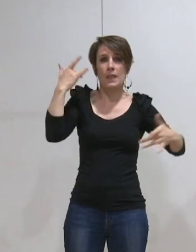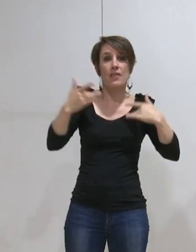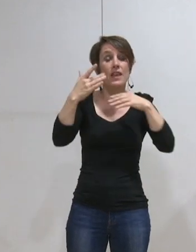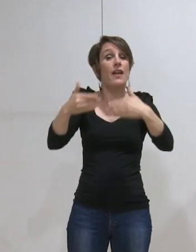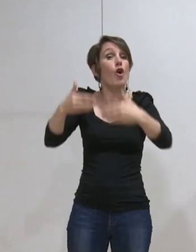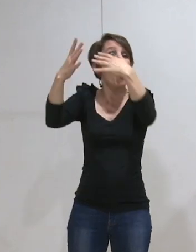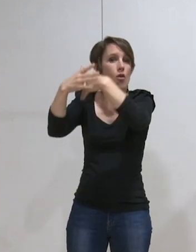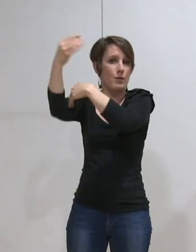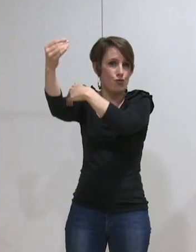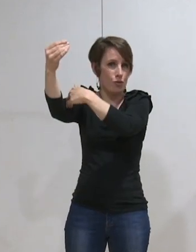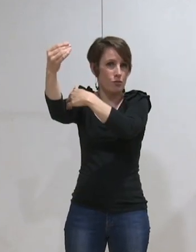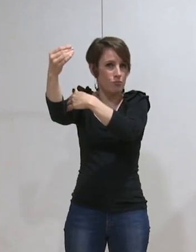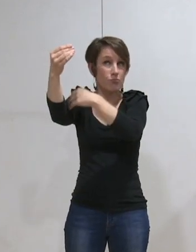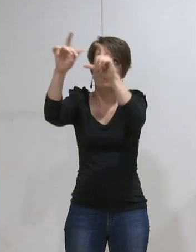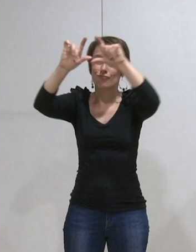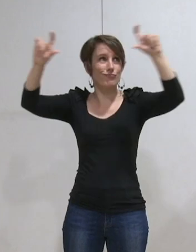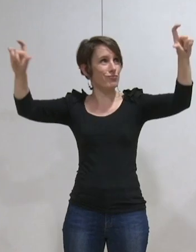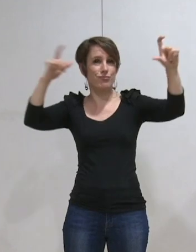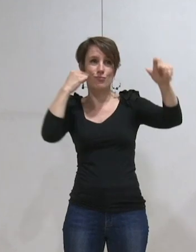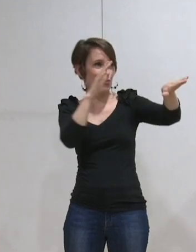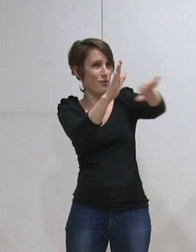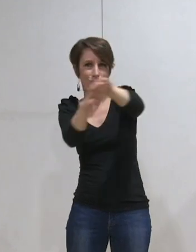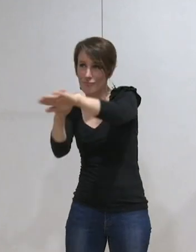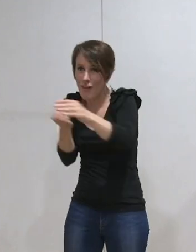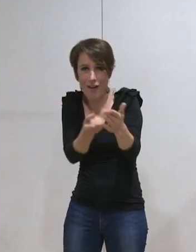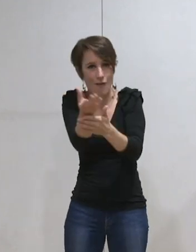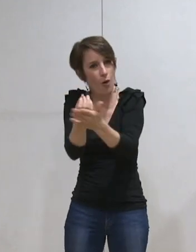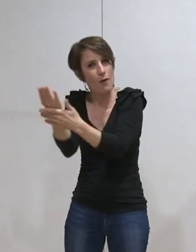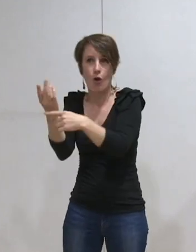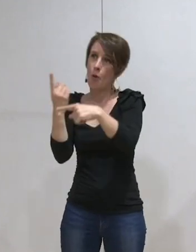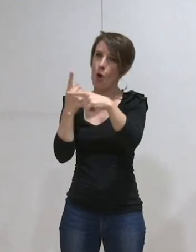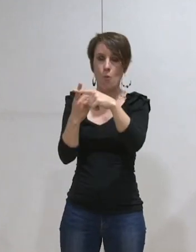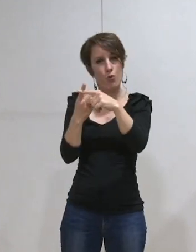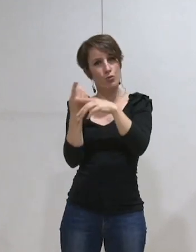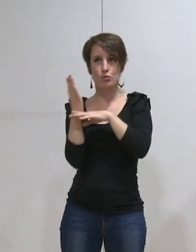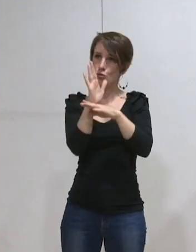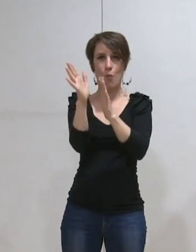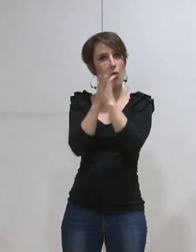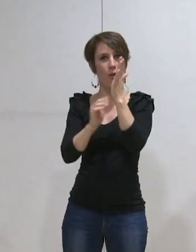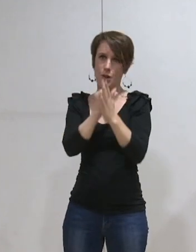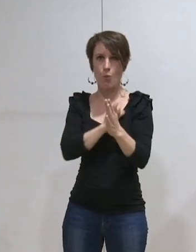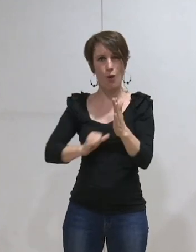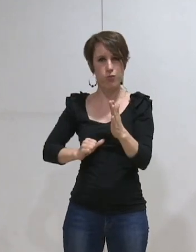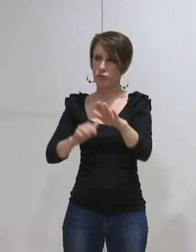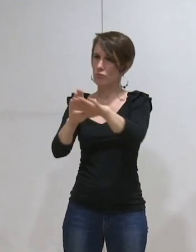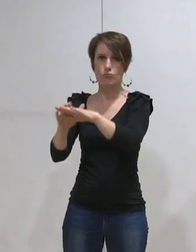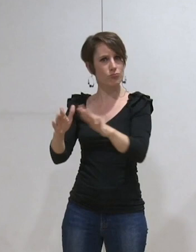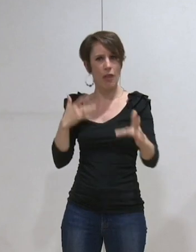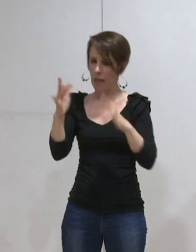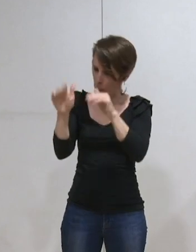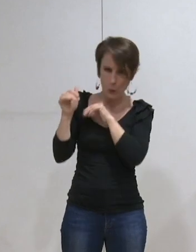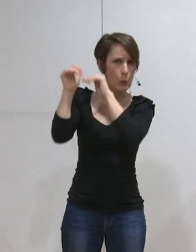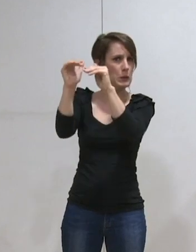pour informer les usagers et marquer symboliquement cette continuité de l'action du théâtre dans un autre